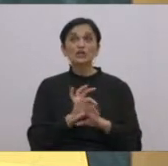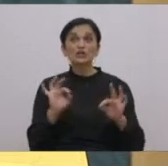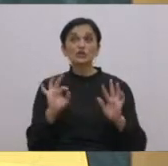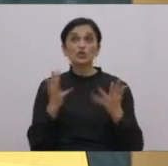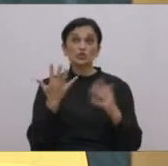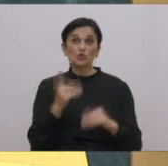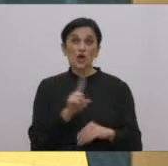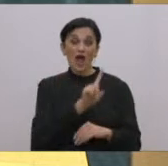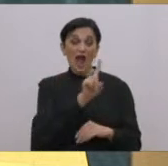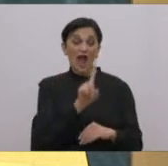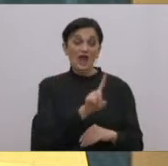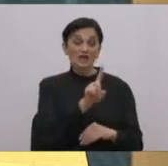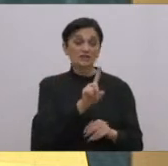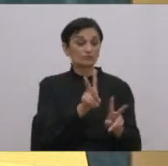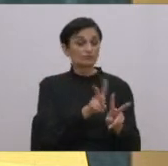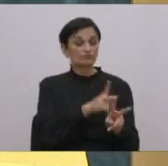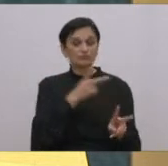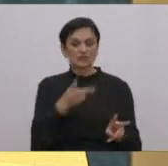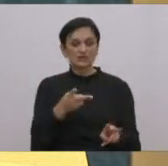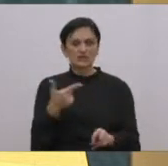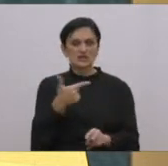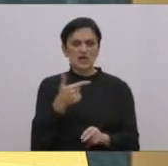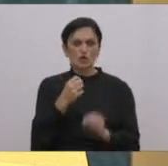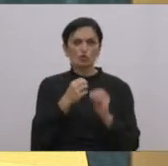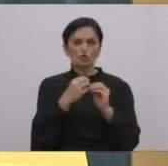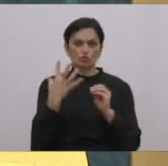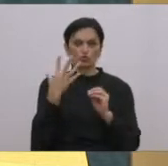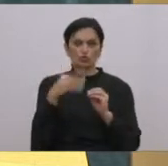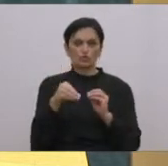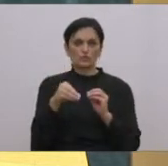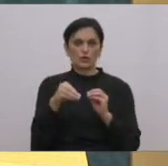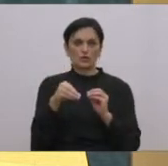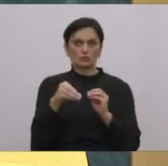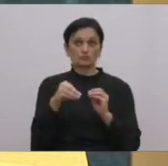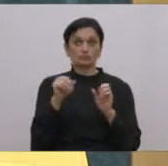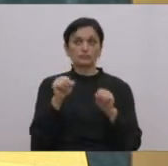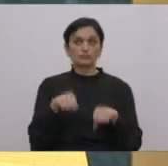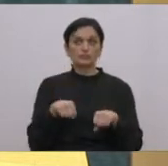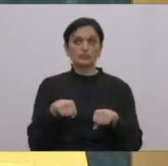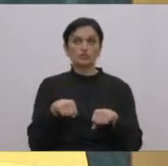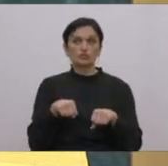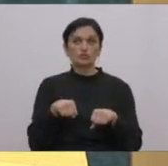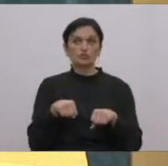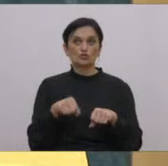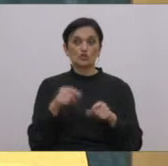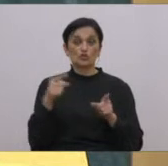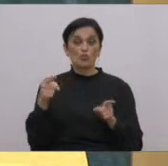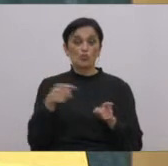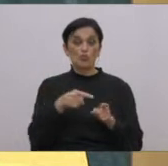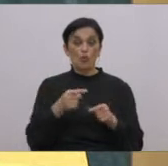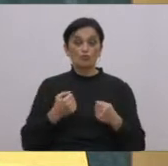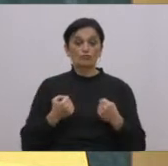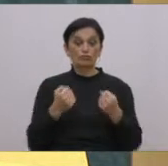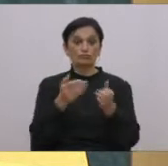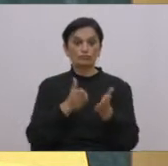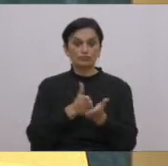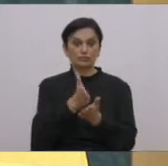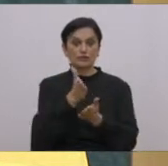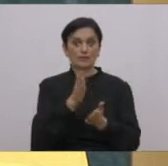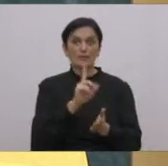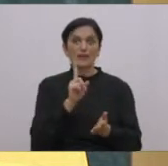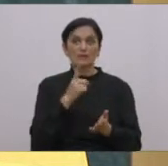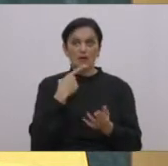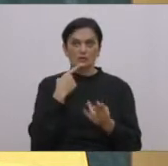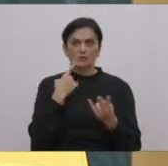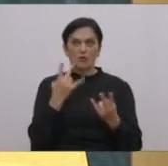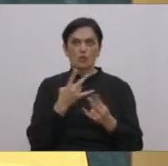eti sa ati zinați luat, cu garantire bulat, cu tmețul ce ihneba și sa zlebeli am mona cu ce, gada adgileba, ratkma